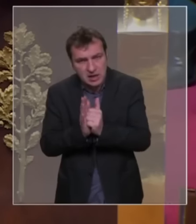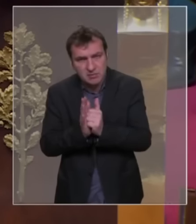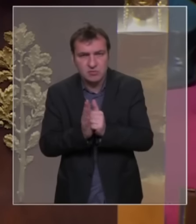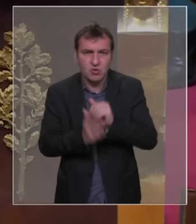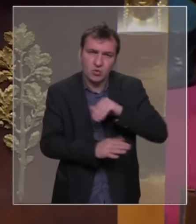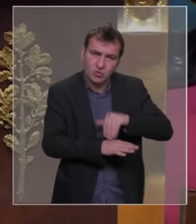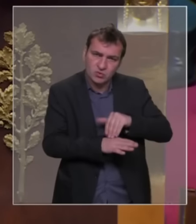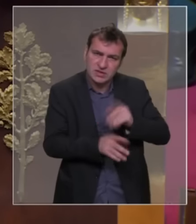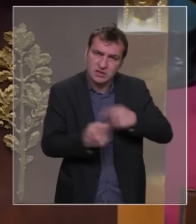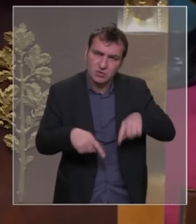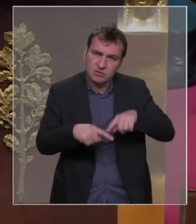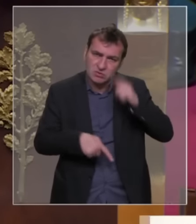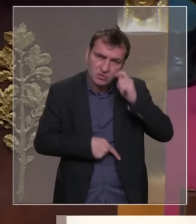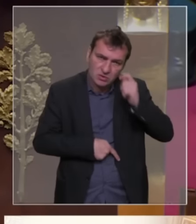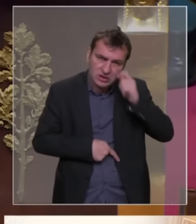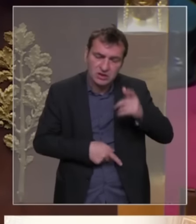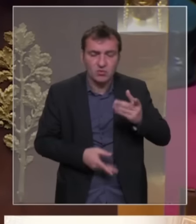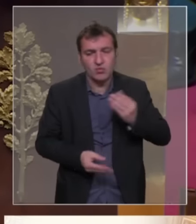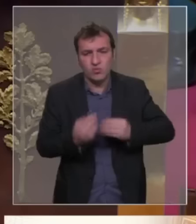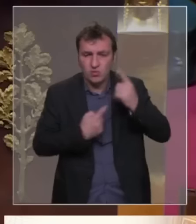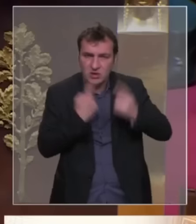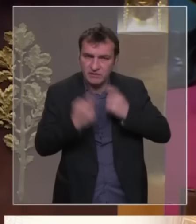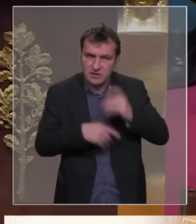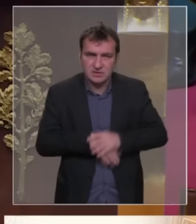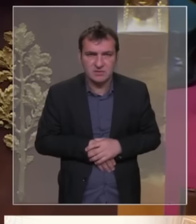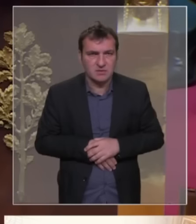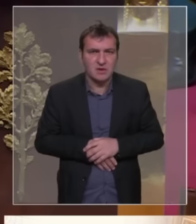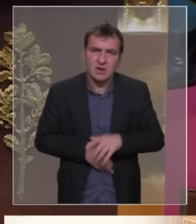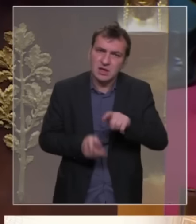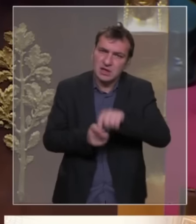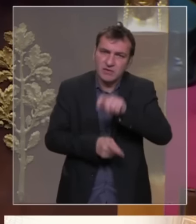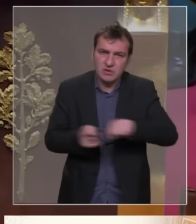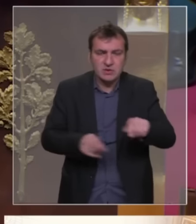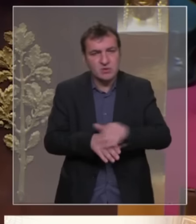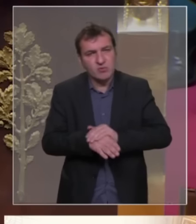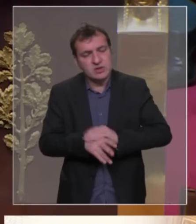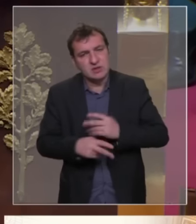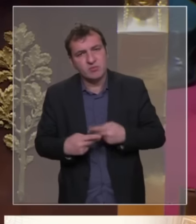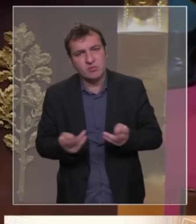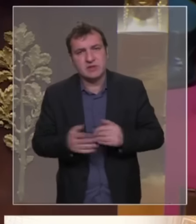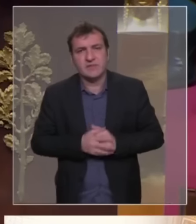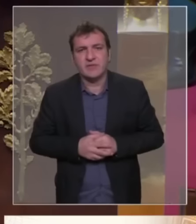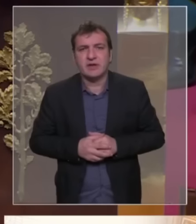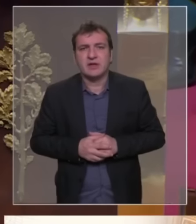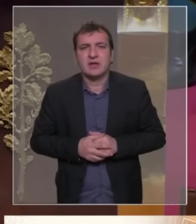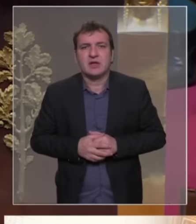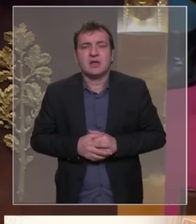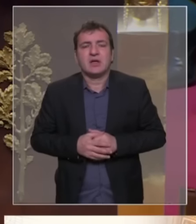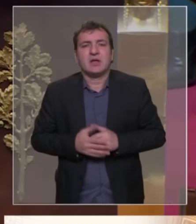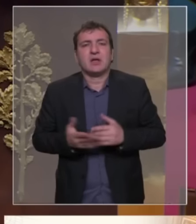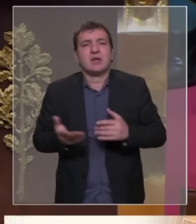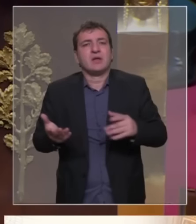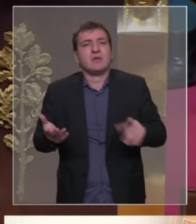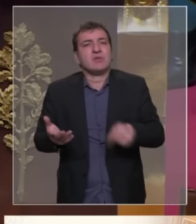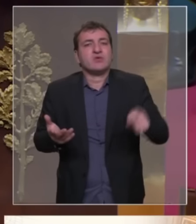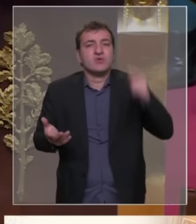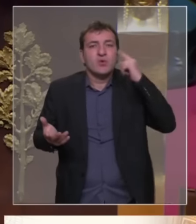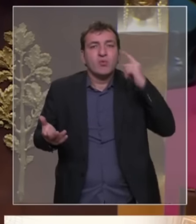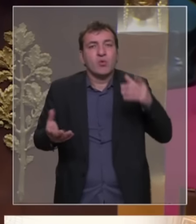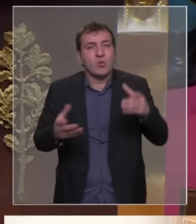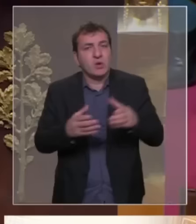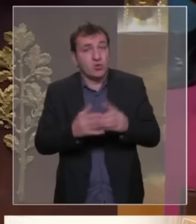ou d'information, évaluation des politiques publiques. Cela vaut, mesdames et messieurs les députés, évidemment, pour les groupes ici